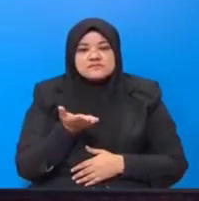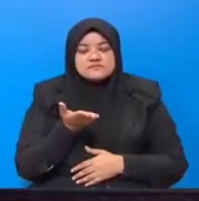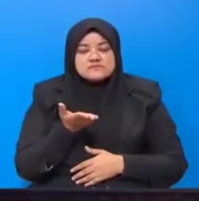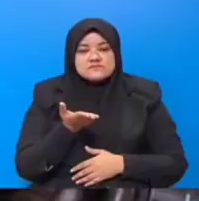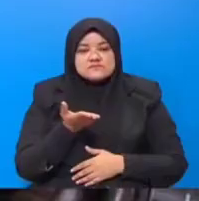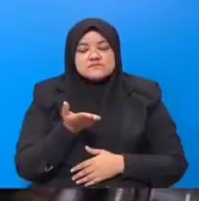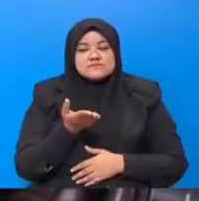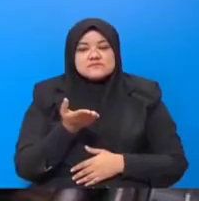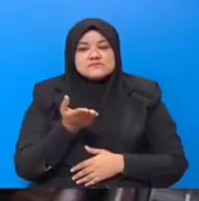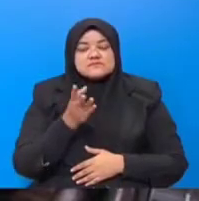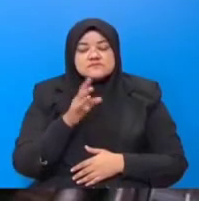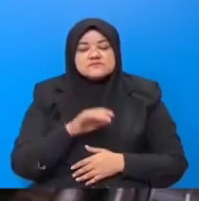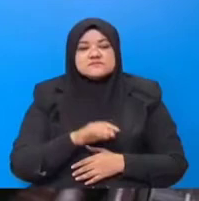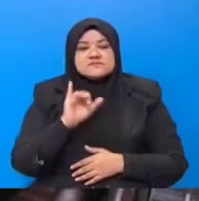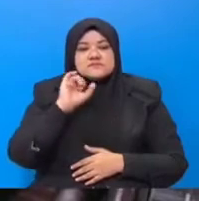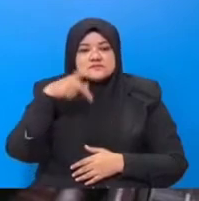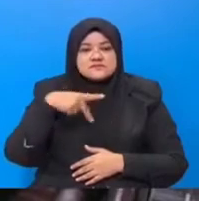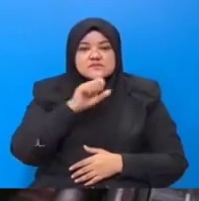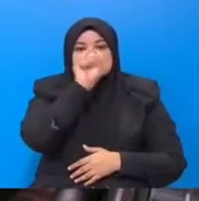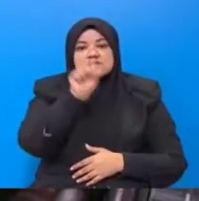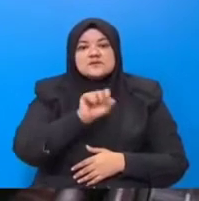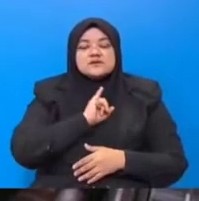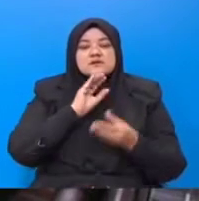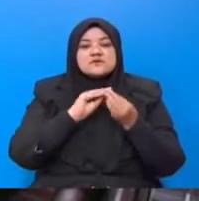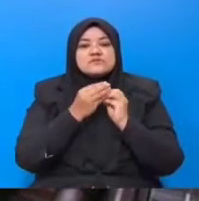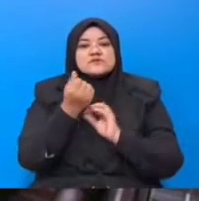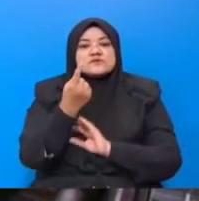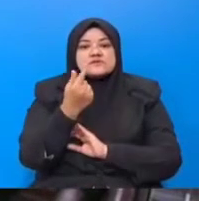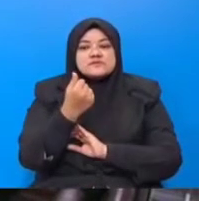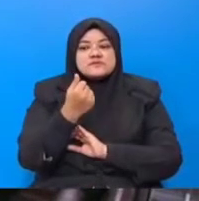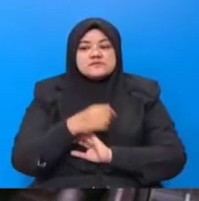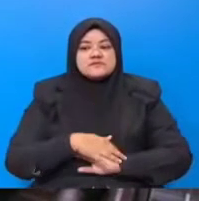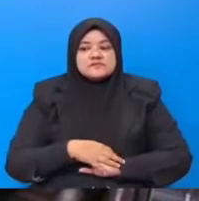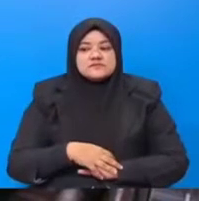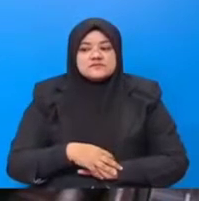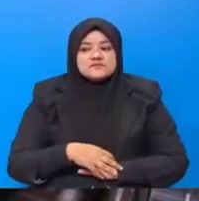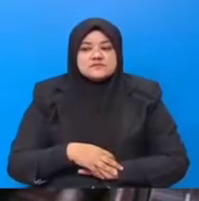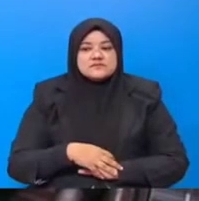kasih dah tuh sedih doang yang betul salah sayu no11a